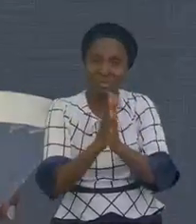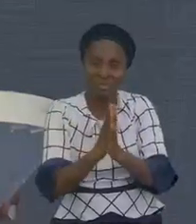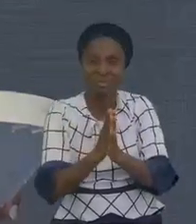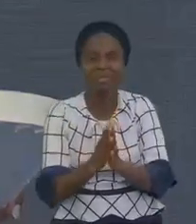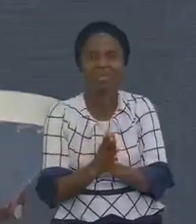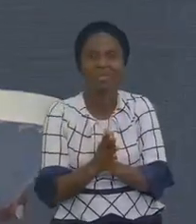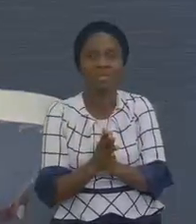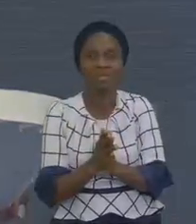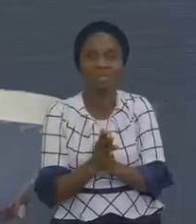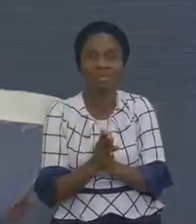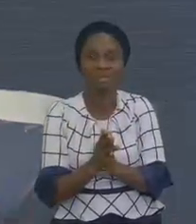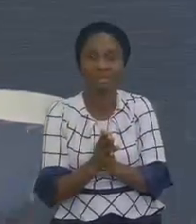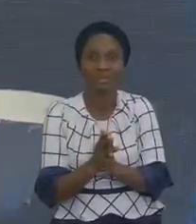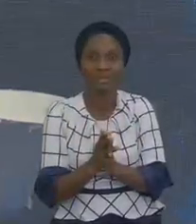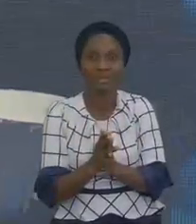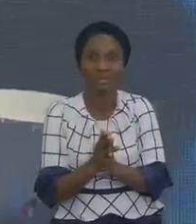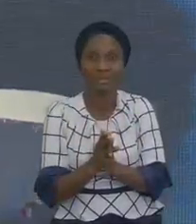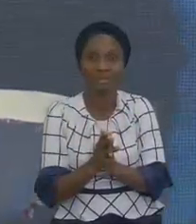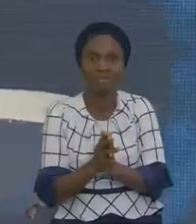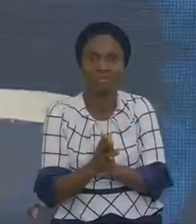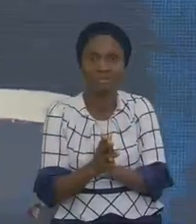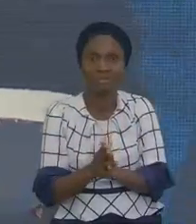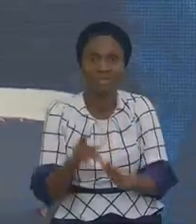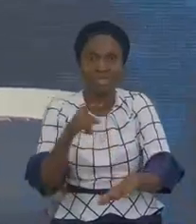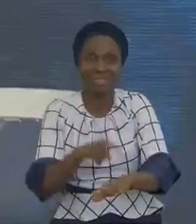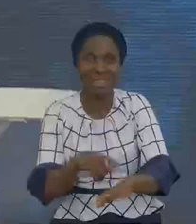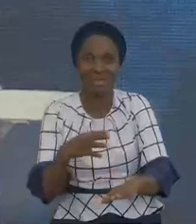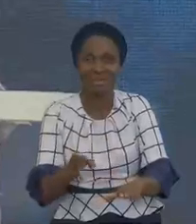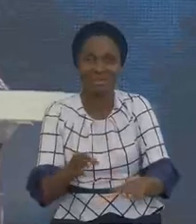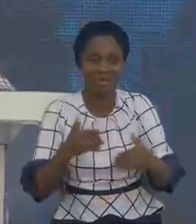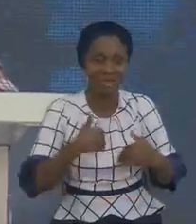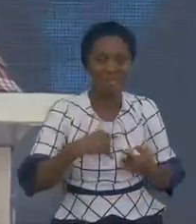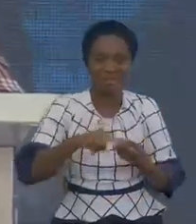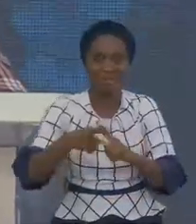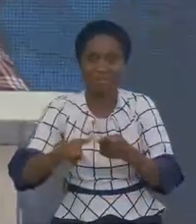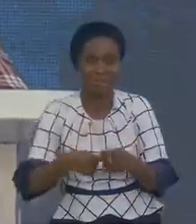Le moment d'avoir des amis en train de gaspiller ta vie, ton temps avec eux.